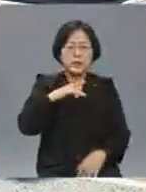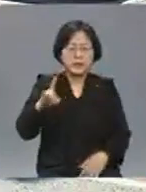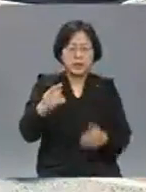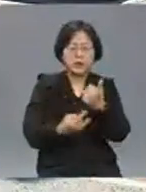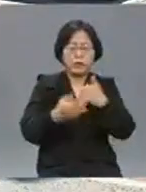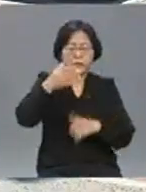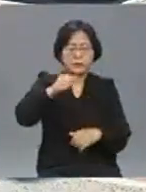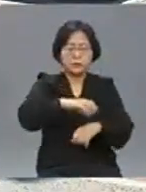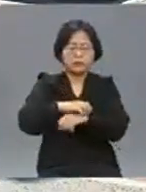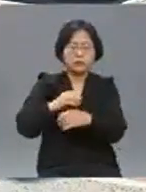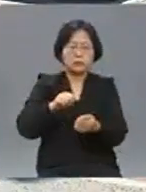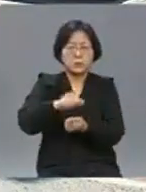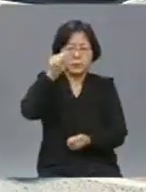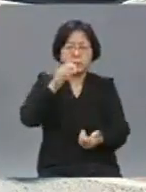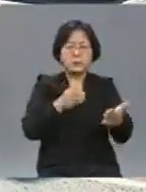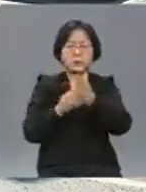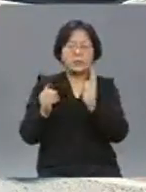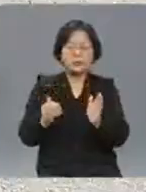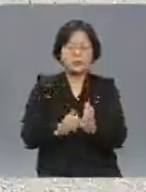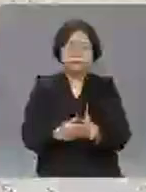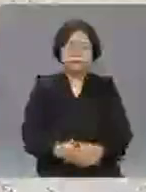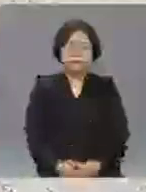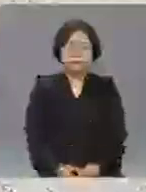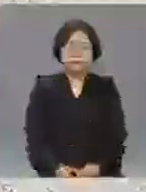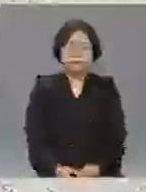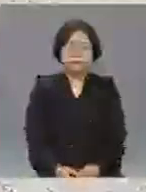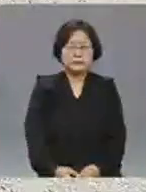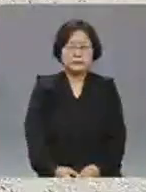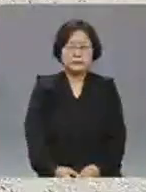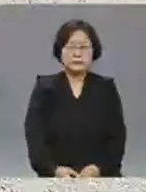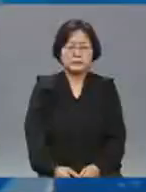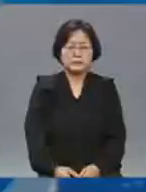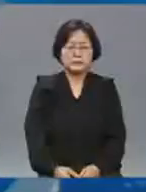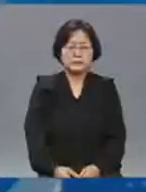위원장에 대한 구속영장은 기각됐습니다.